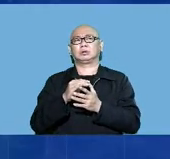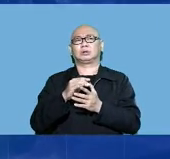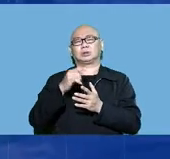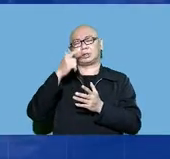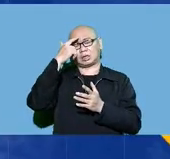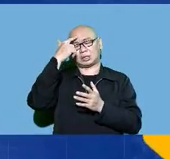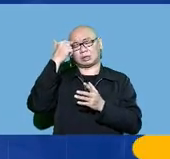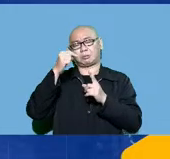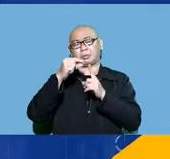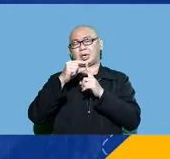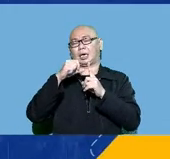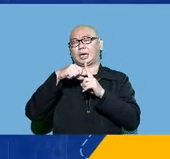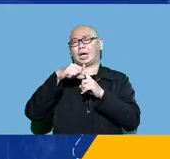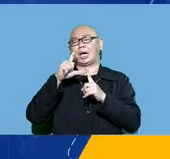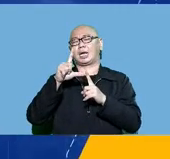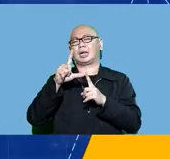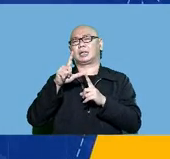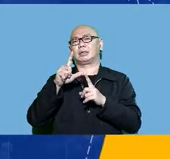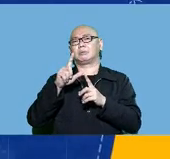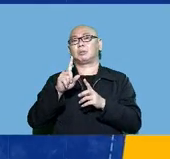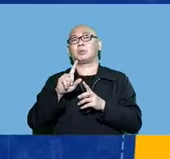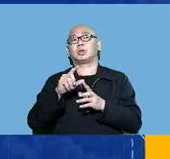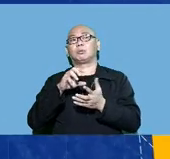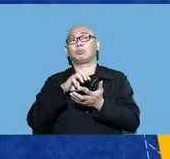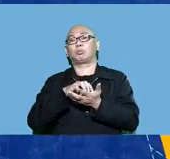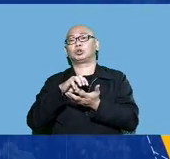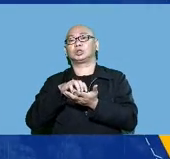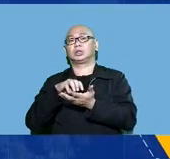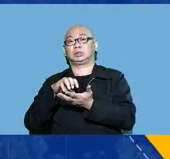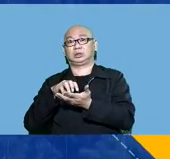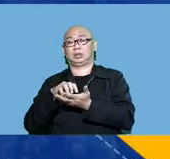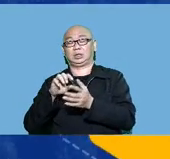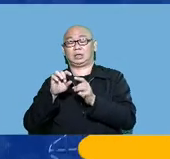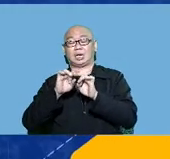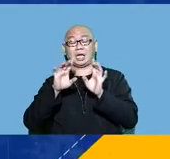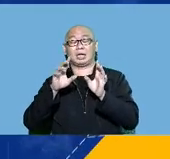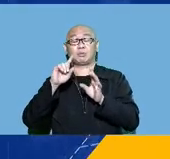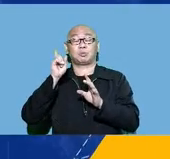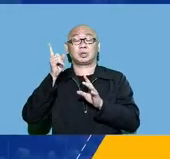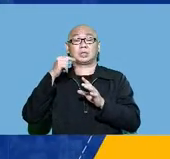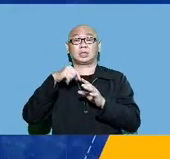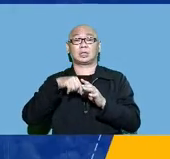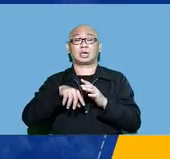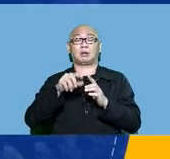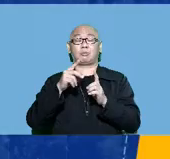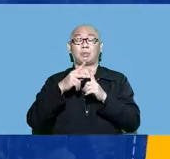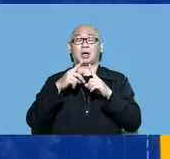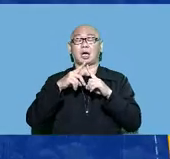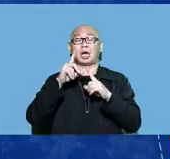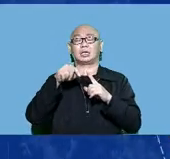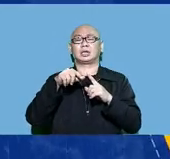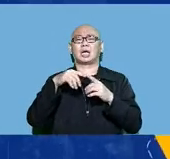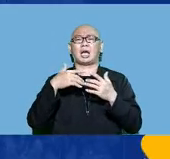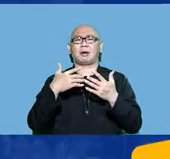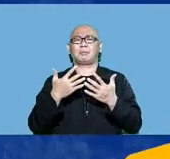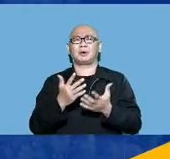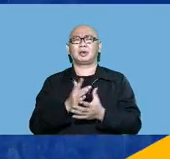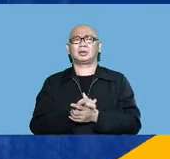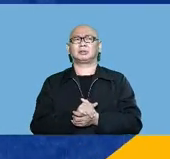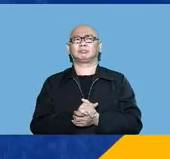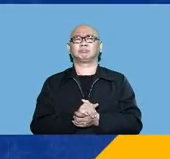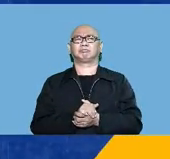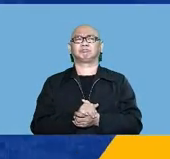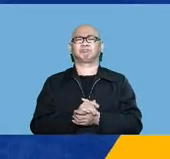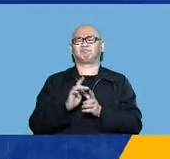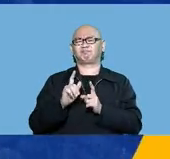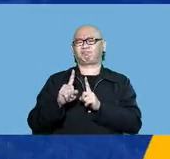kecerdasan PKL. Nah bagaimana di posisi lain pemerintah dalam hal ini, apakah